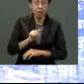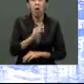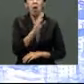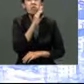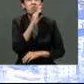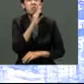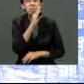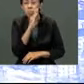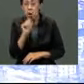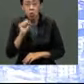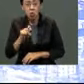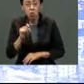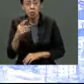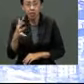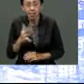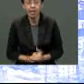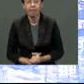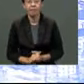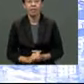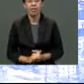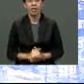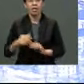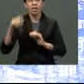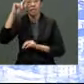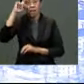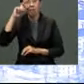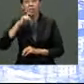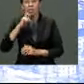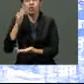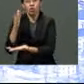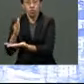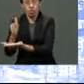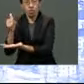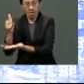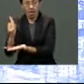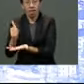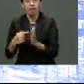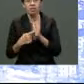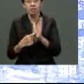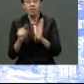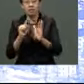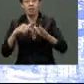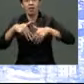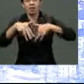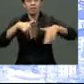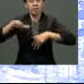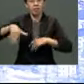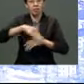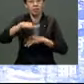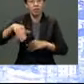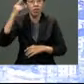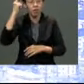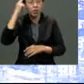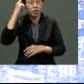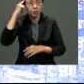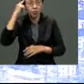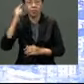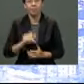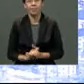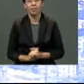ที่มีความเร่งด่วนก็ให้ว่างเว้นไปได้แต่ว่าต้องนำเสนอผ่านพี่น้องประชาชนผ่านเรื่อง